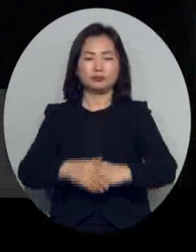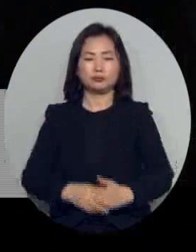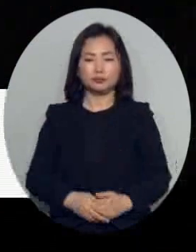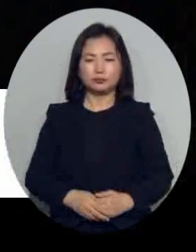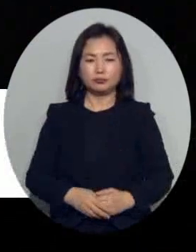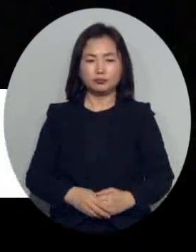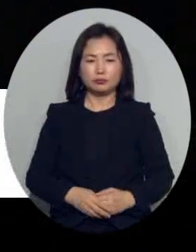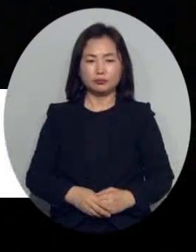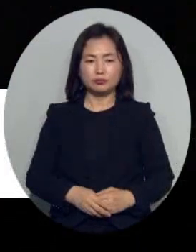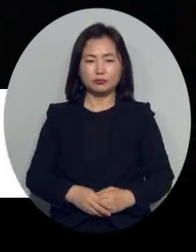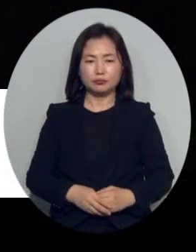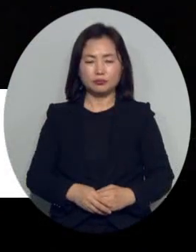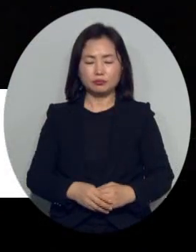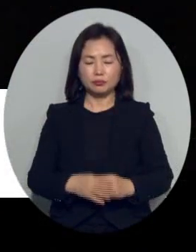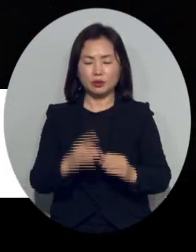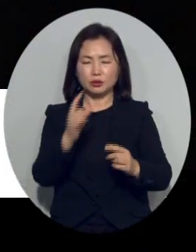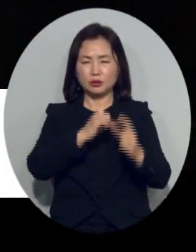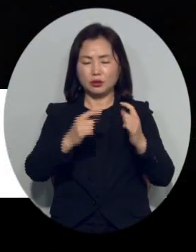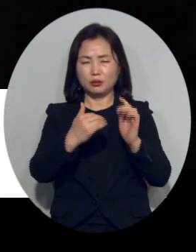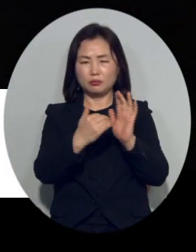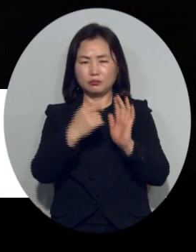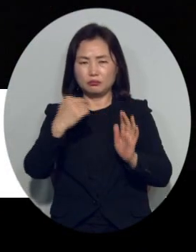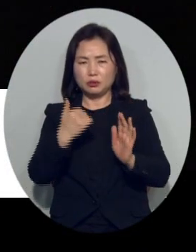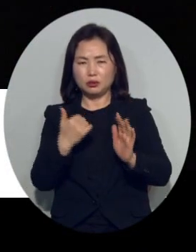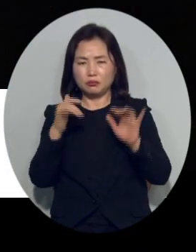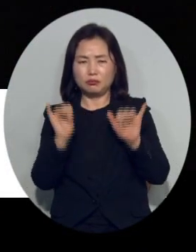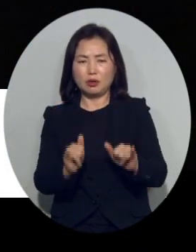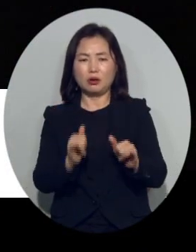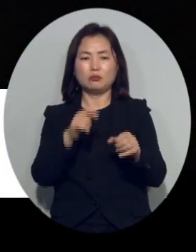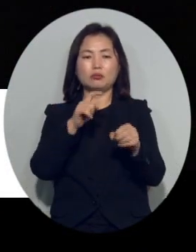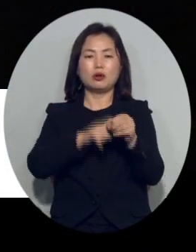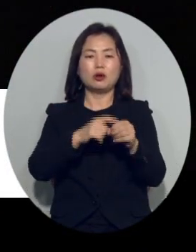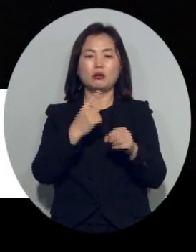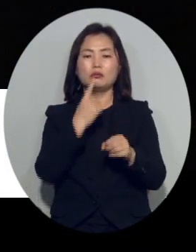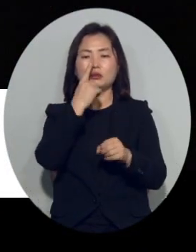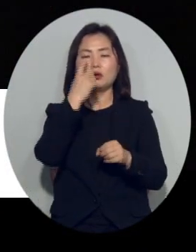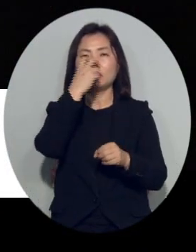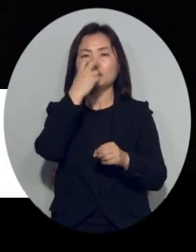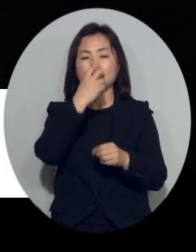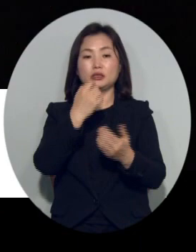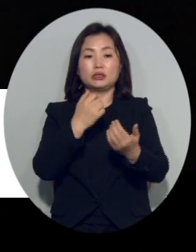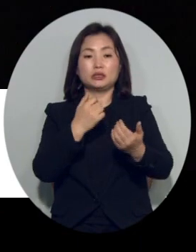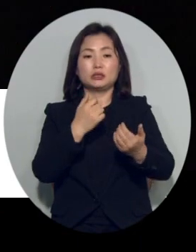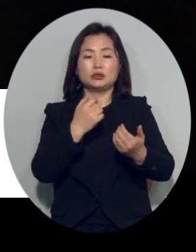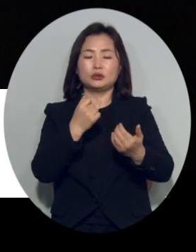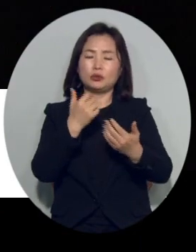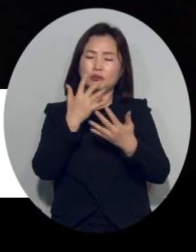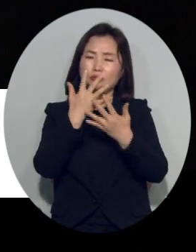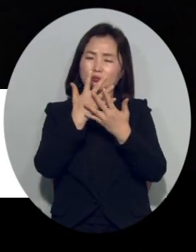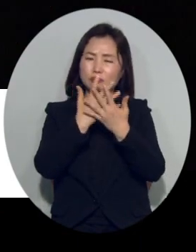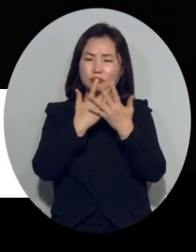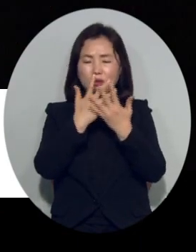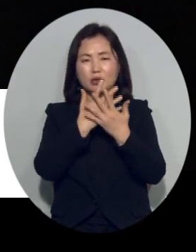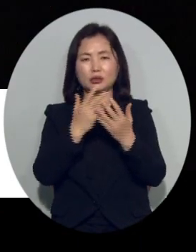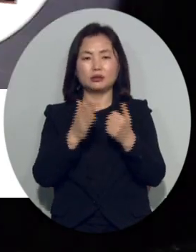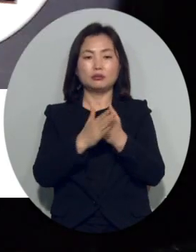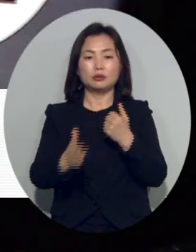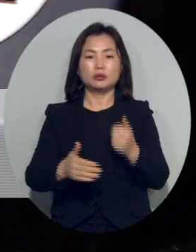강화 차원에서 PCR 검사 확진자 애매한 상황이 있지